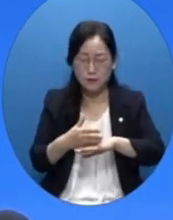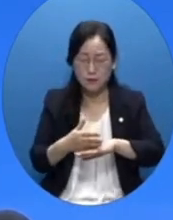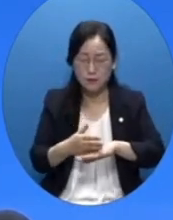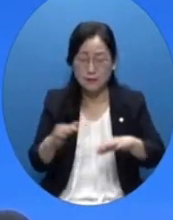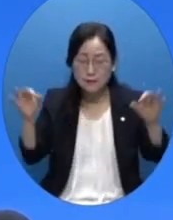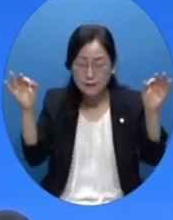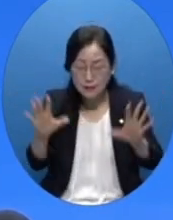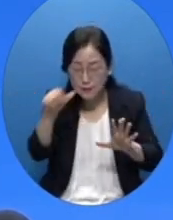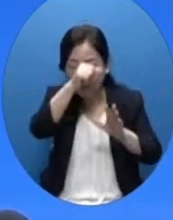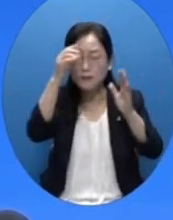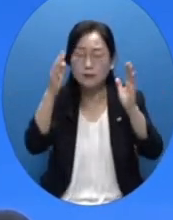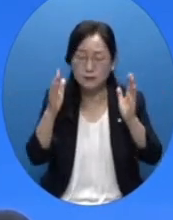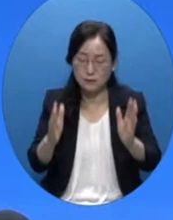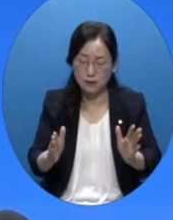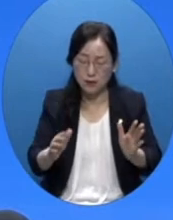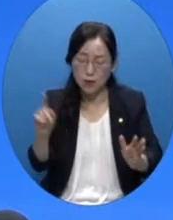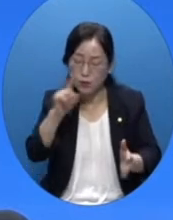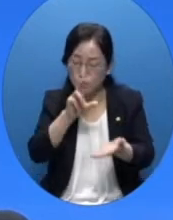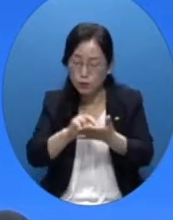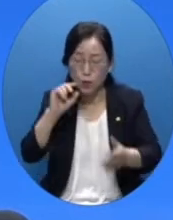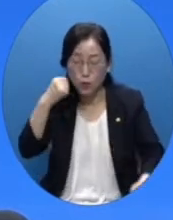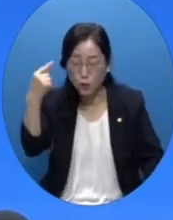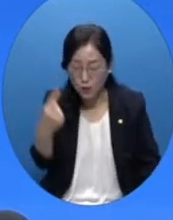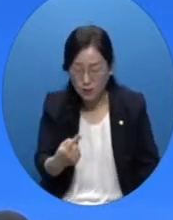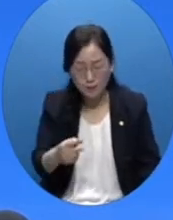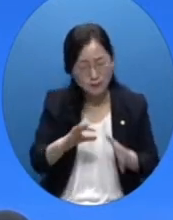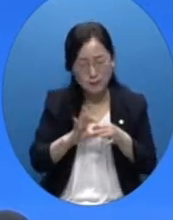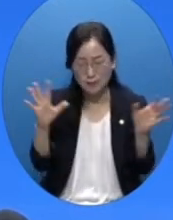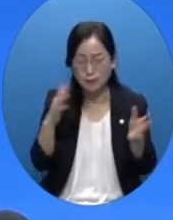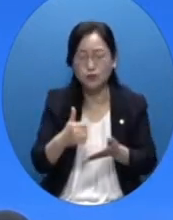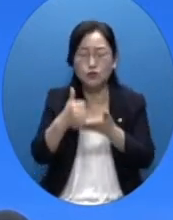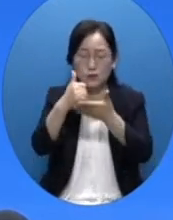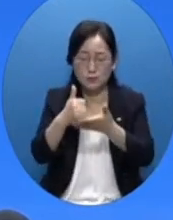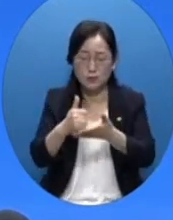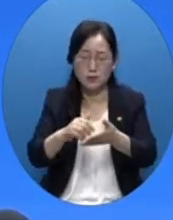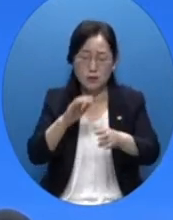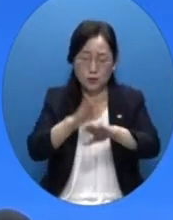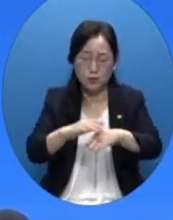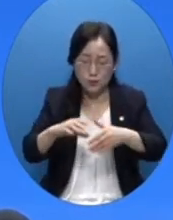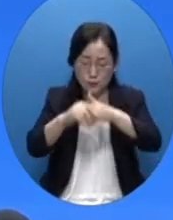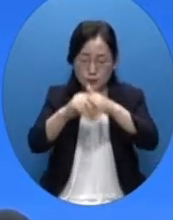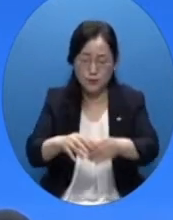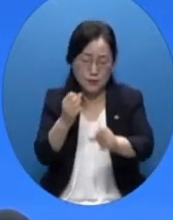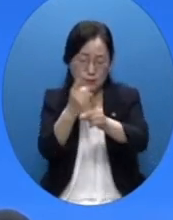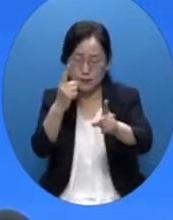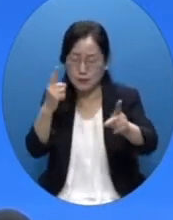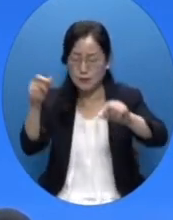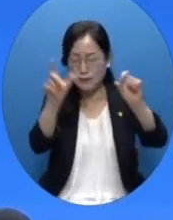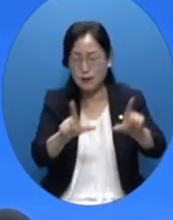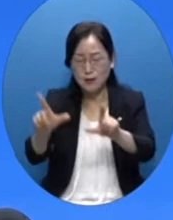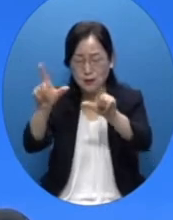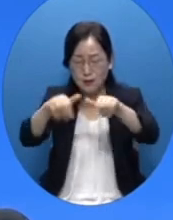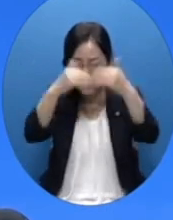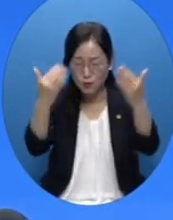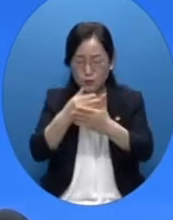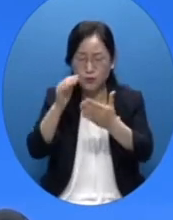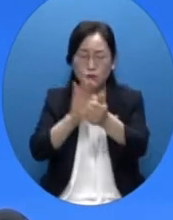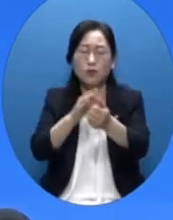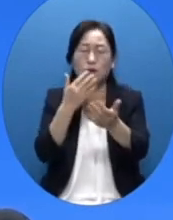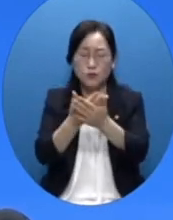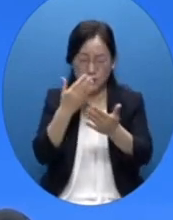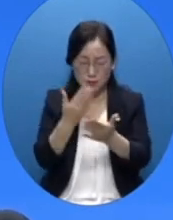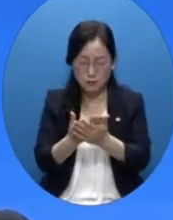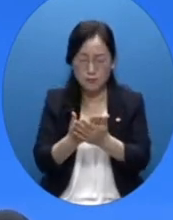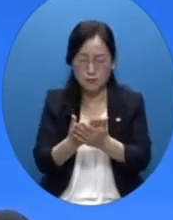잠깐 지나가는 인생길에 어떤 문제 얼음 다가와도 우리 주님 수 없고 붙잡고 승리하는 삶을 살아가는 제 모드가 되도록 도와 주옵소서